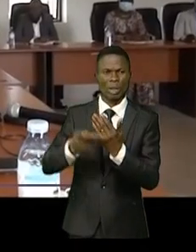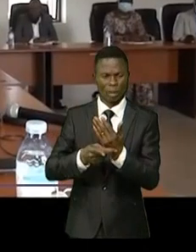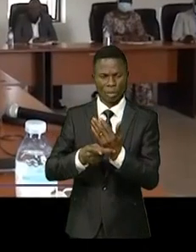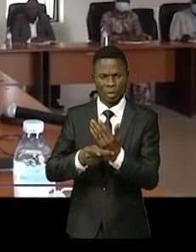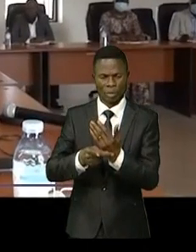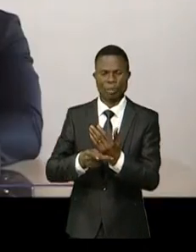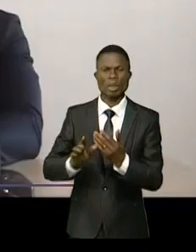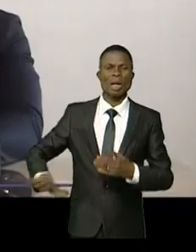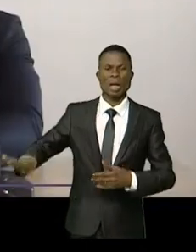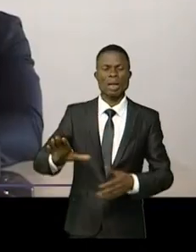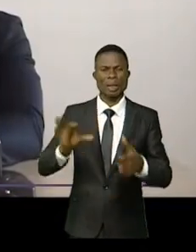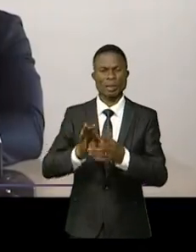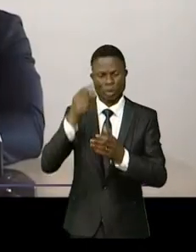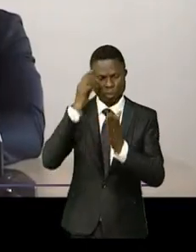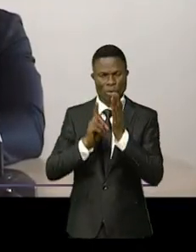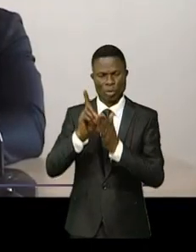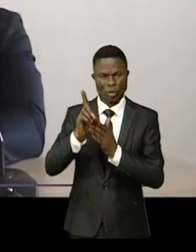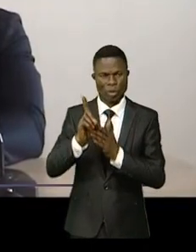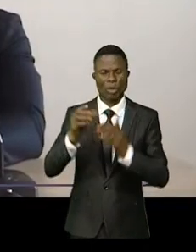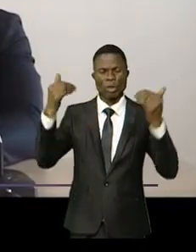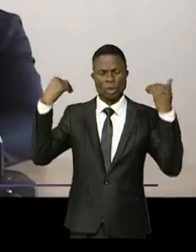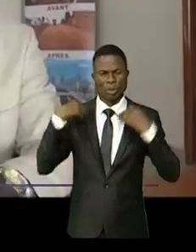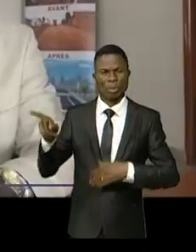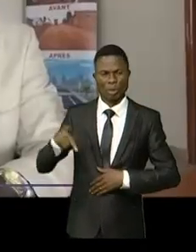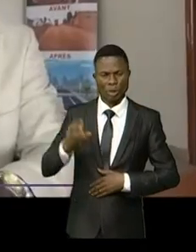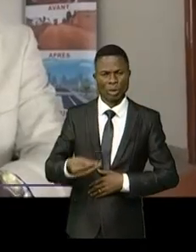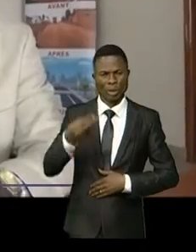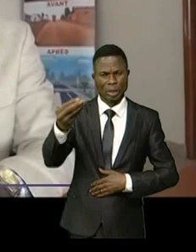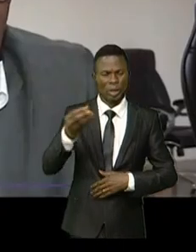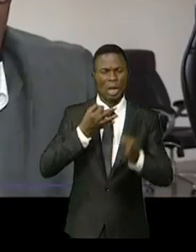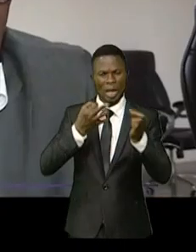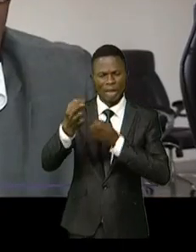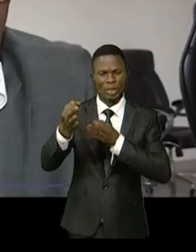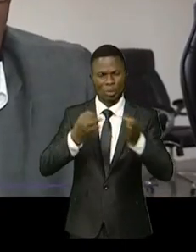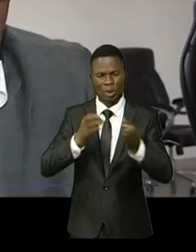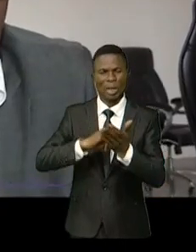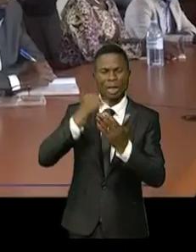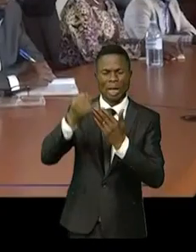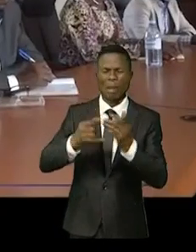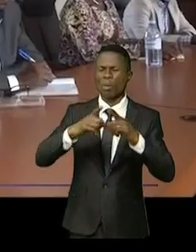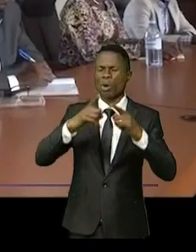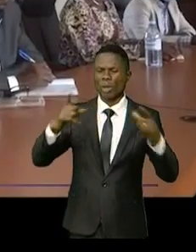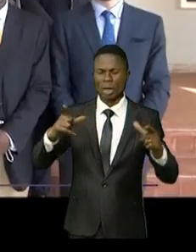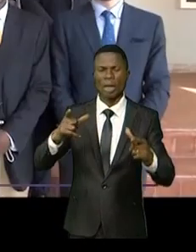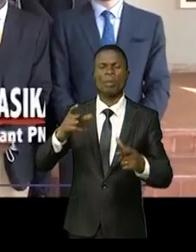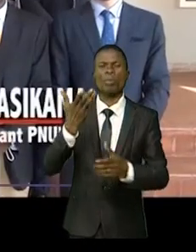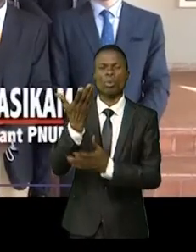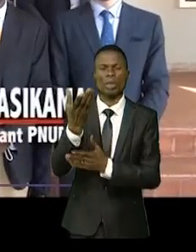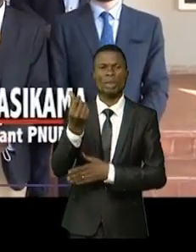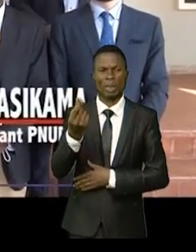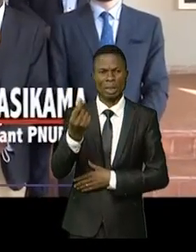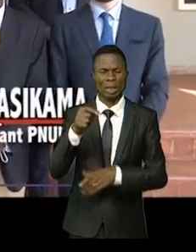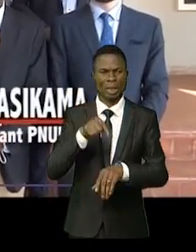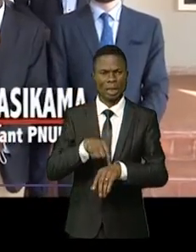pour le développement, l'autorité provinciale s'emploie à donner les détails de ce projet gigantesque en quête de financement. C'est vraiment